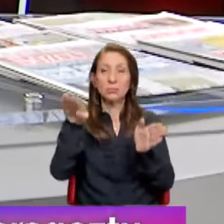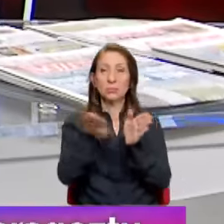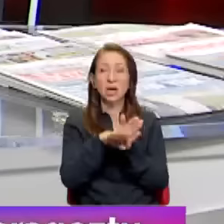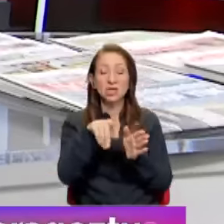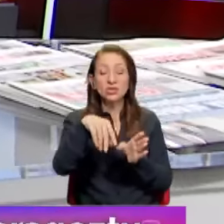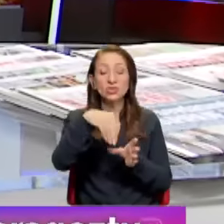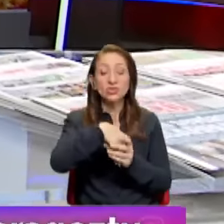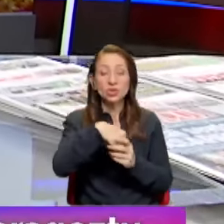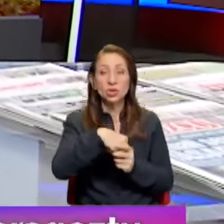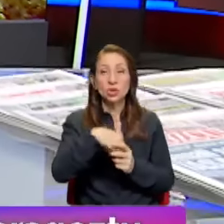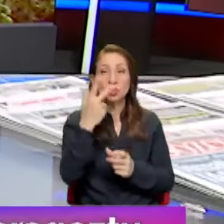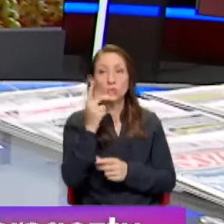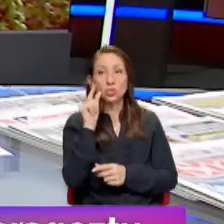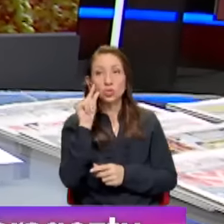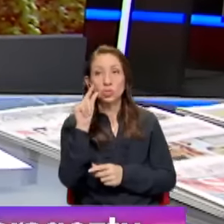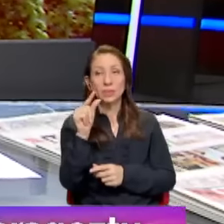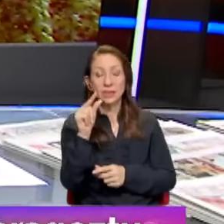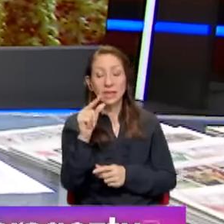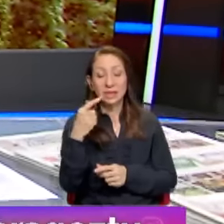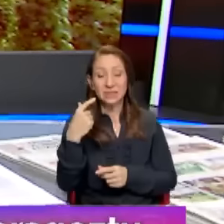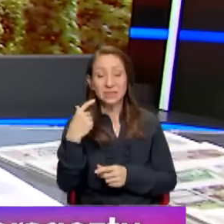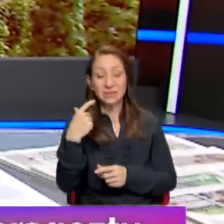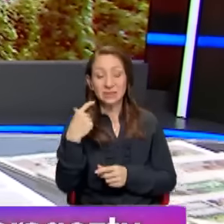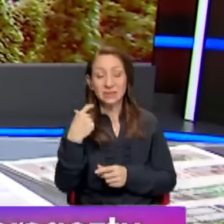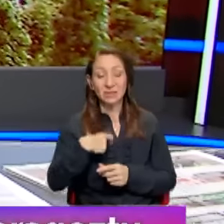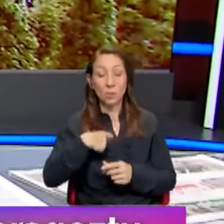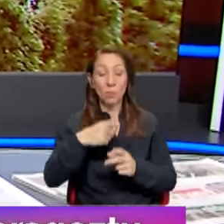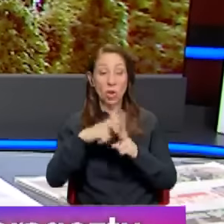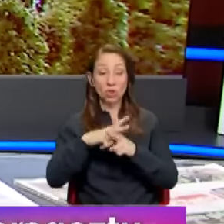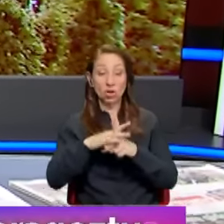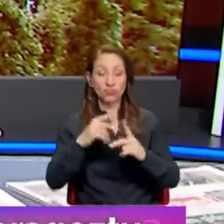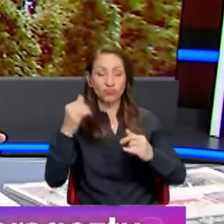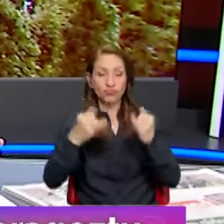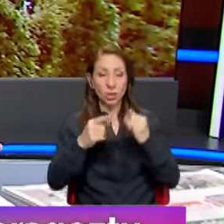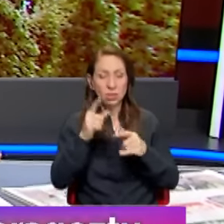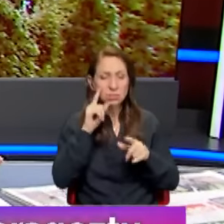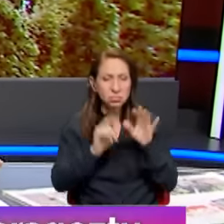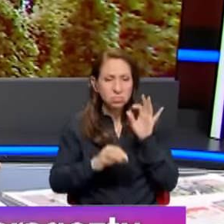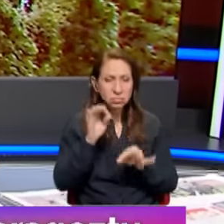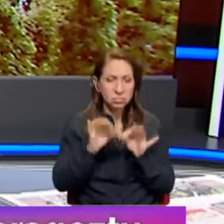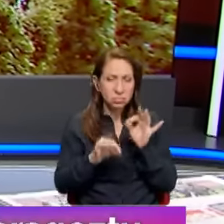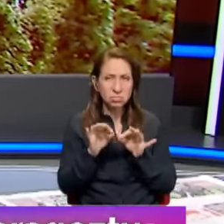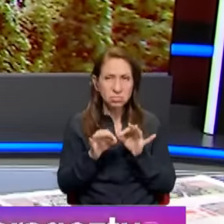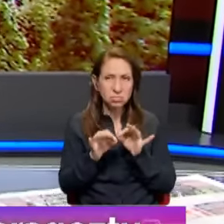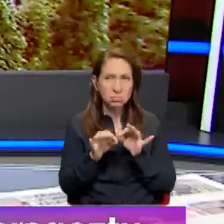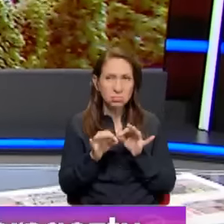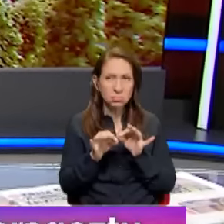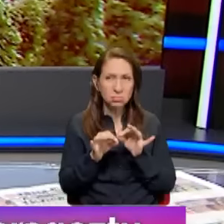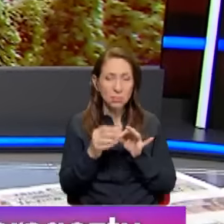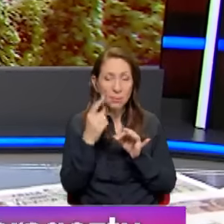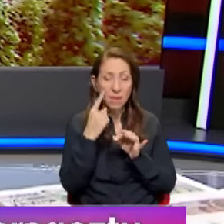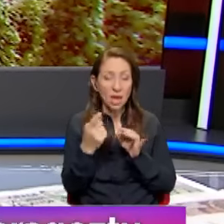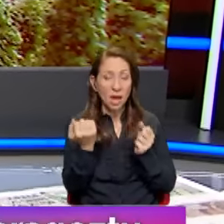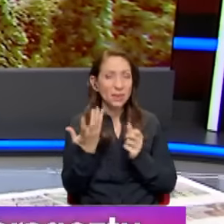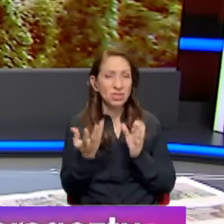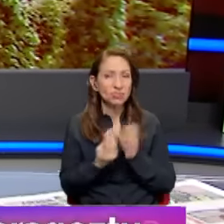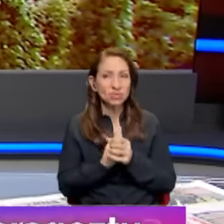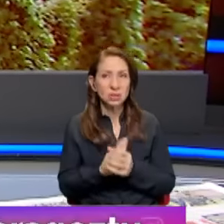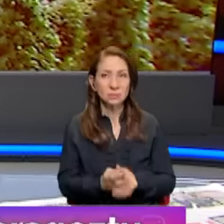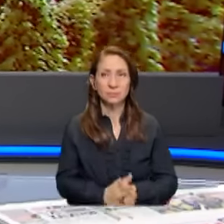içindeki ü şüpheli sivil polisle tartıştı sonra o araçta yapılan aramada bakın araçtan